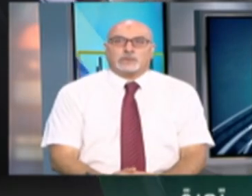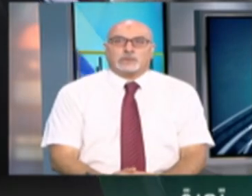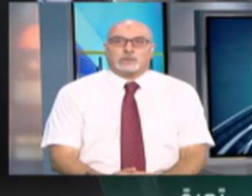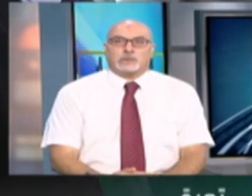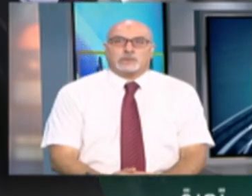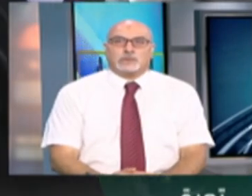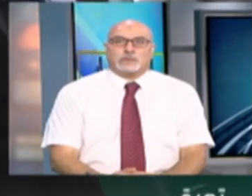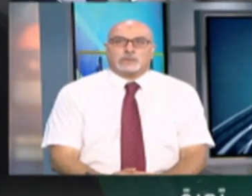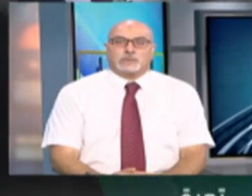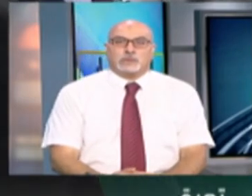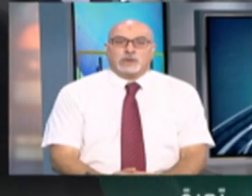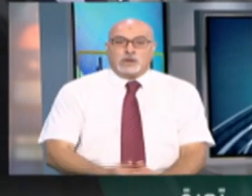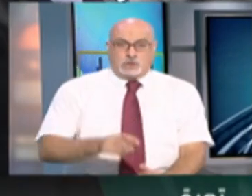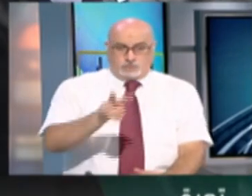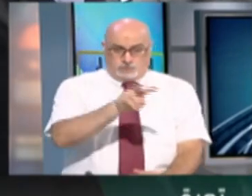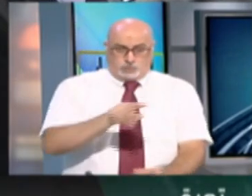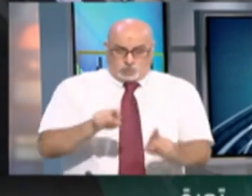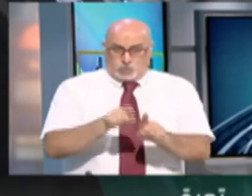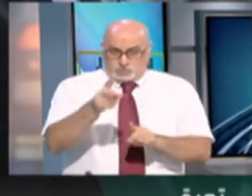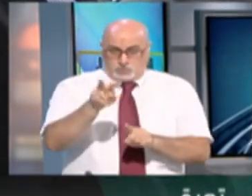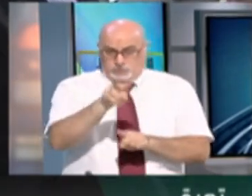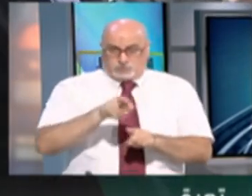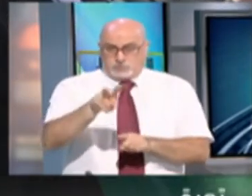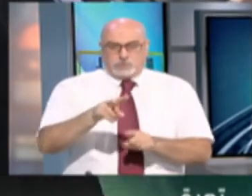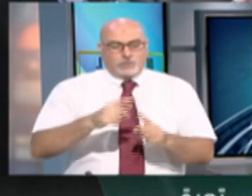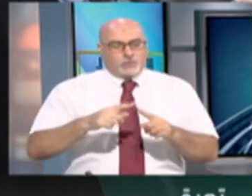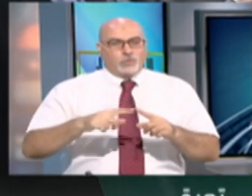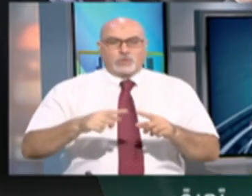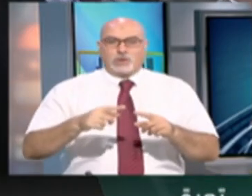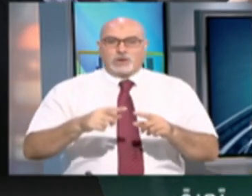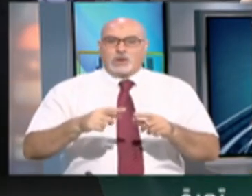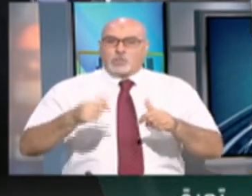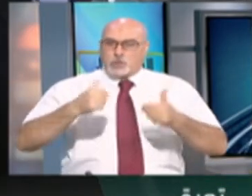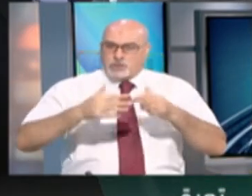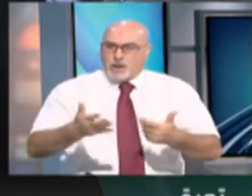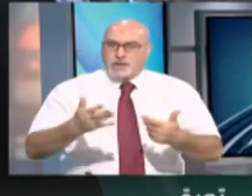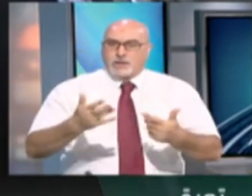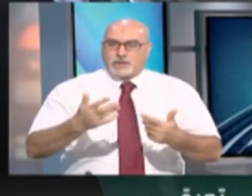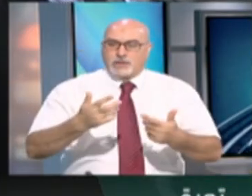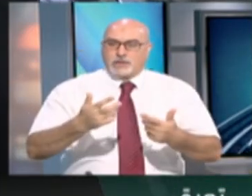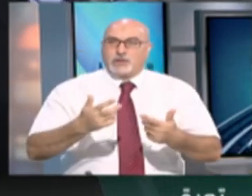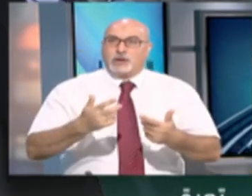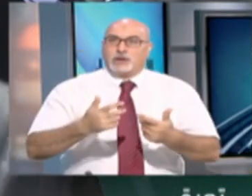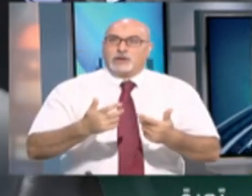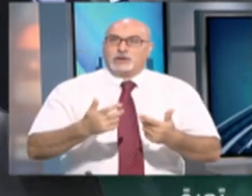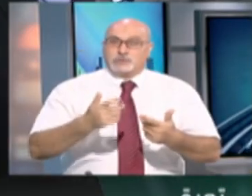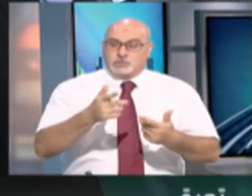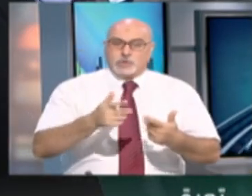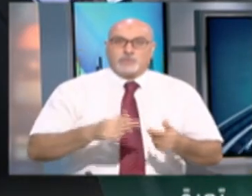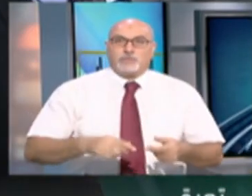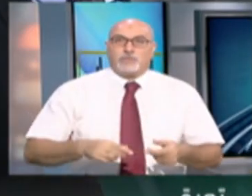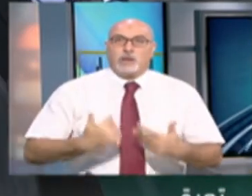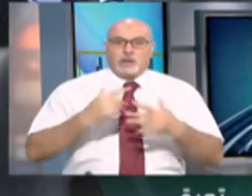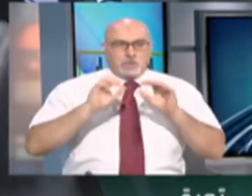الناس لي ميريتون كيما نتوما الفوك فو سوي ليكزامبل، الفوك لي جون ساش بلي نجم يدير المال